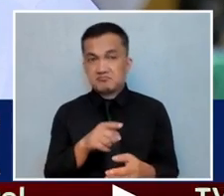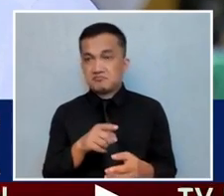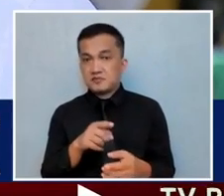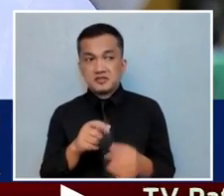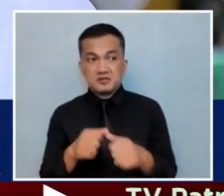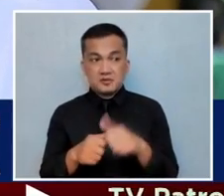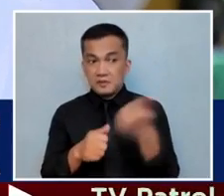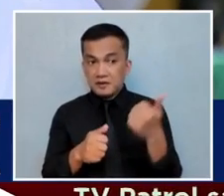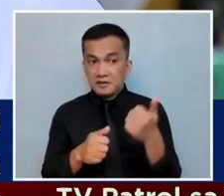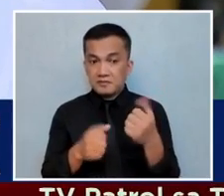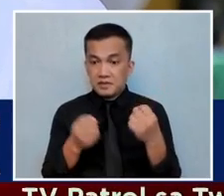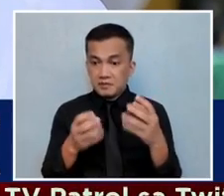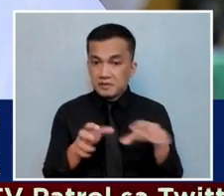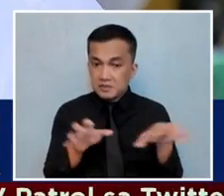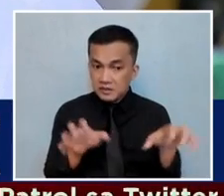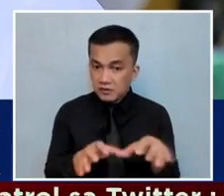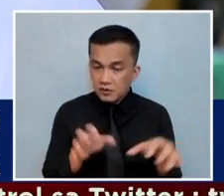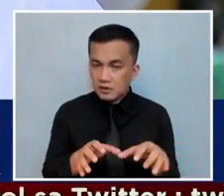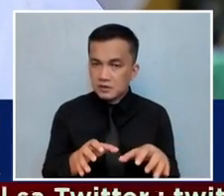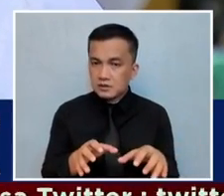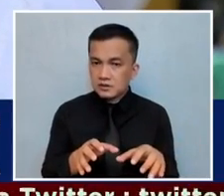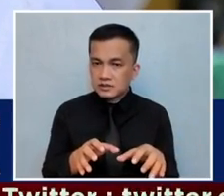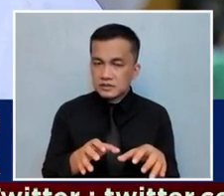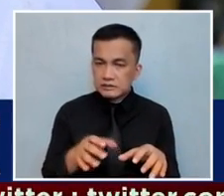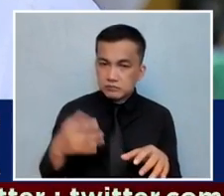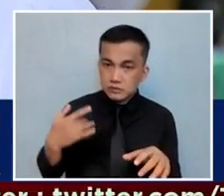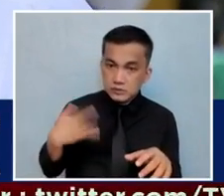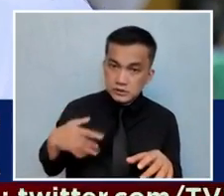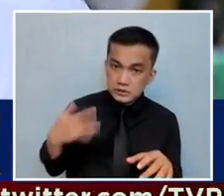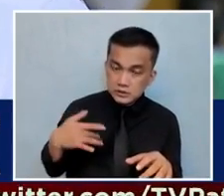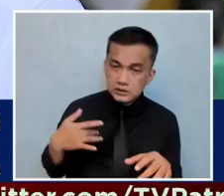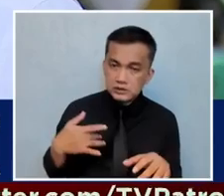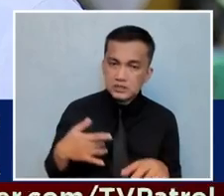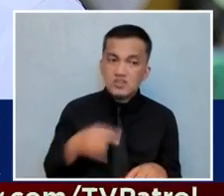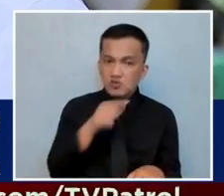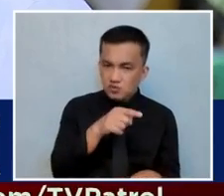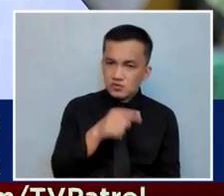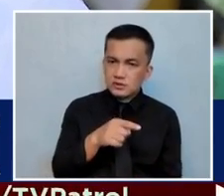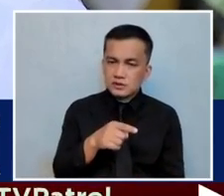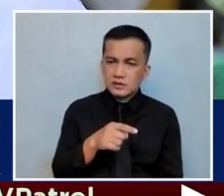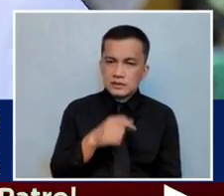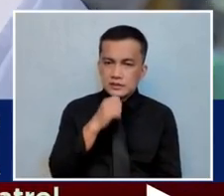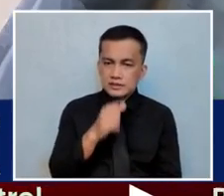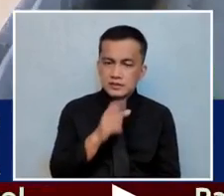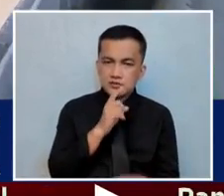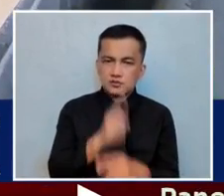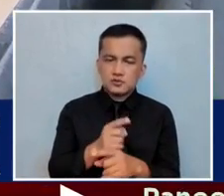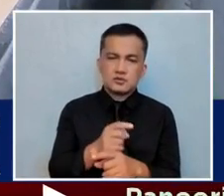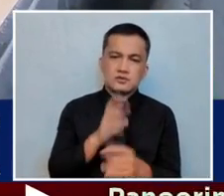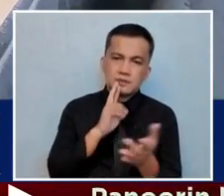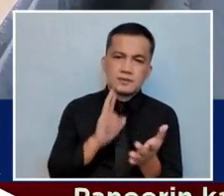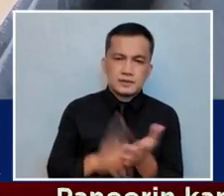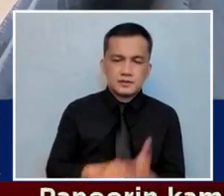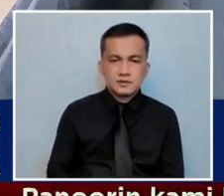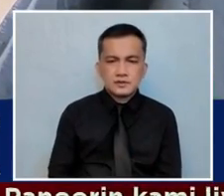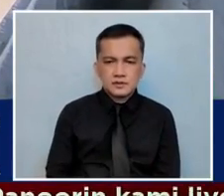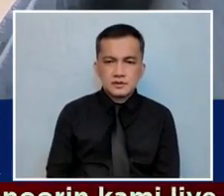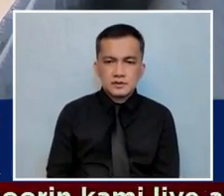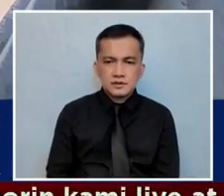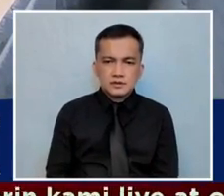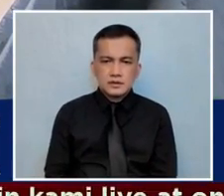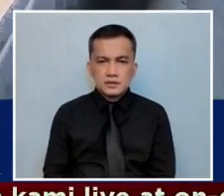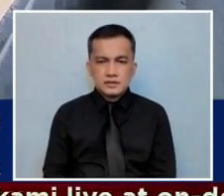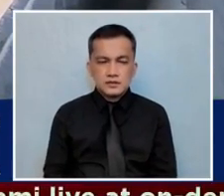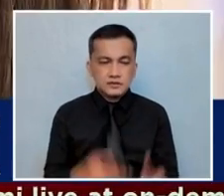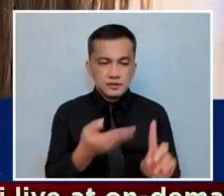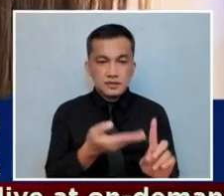maraming ginagawang modus, yun ang hindi sigurado magpaparehistro. Hindi pinapansin ni Eva,